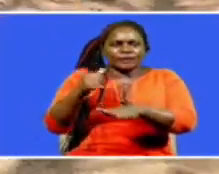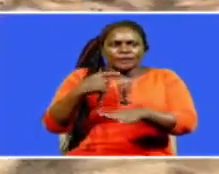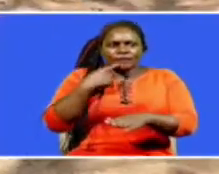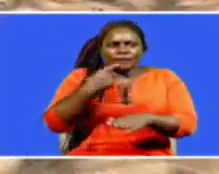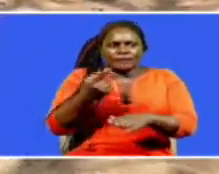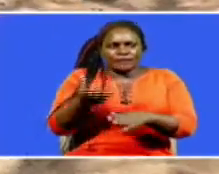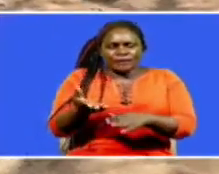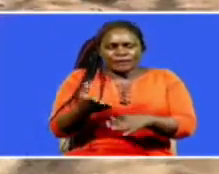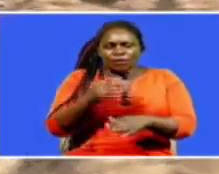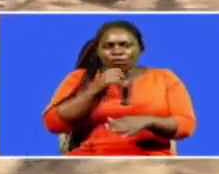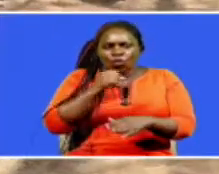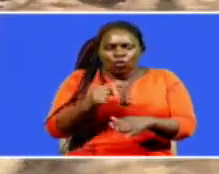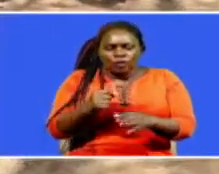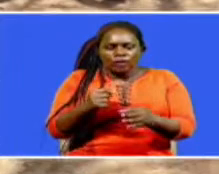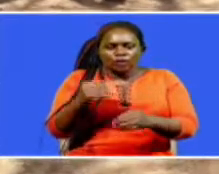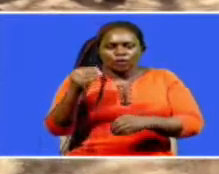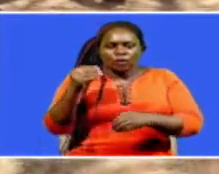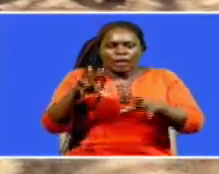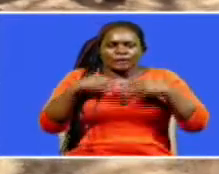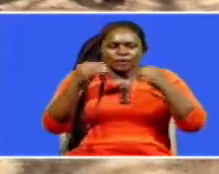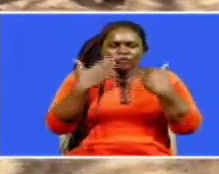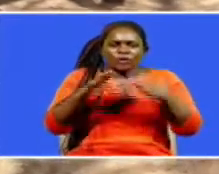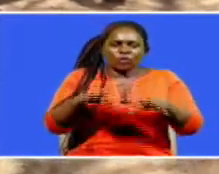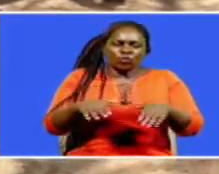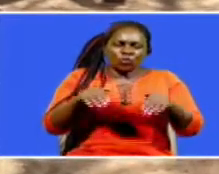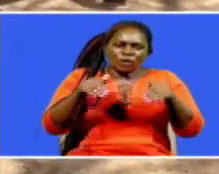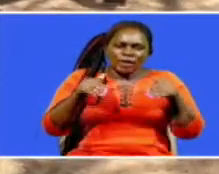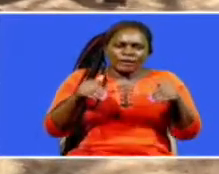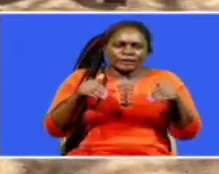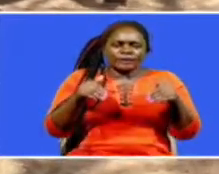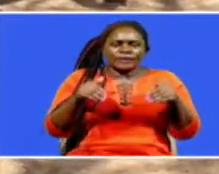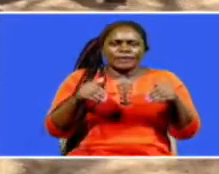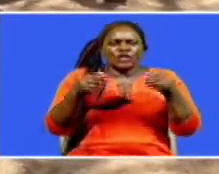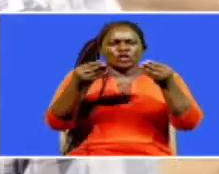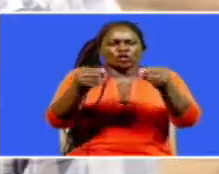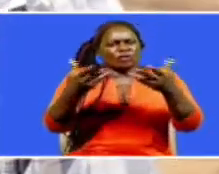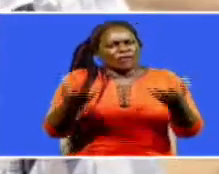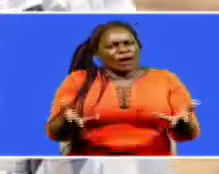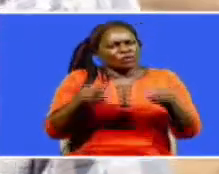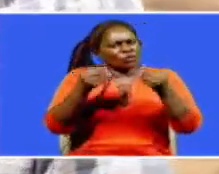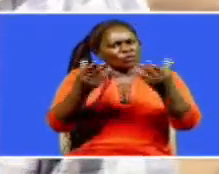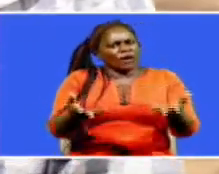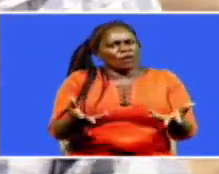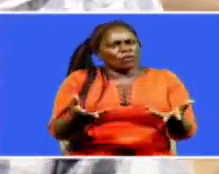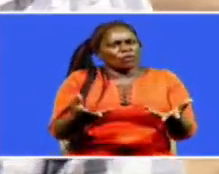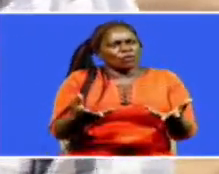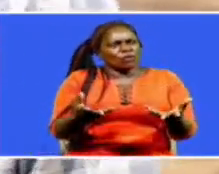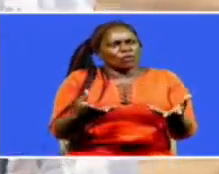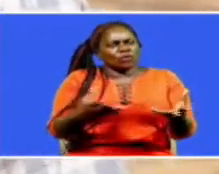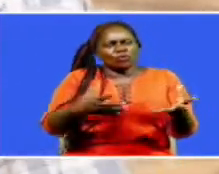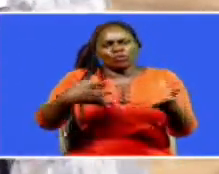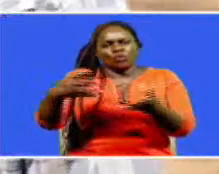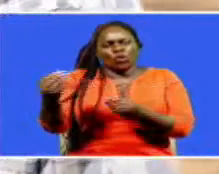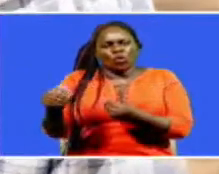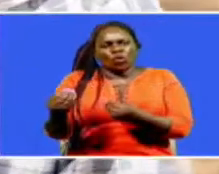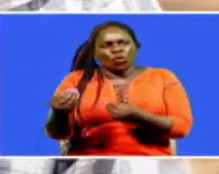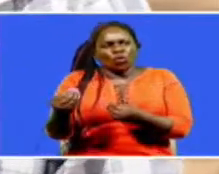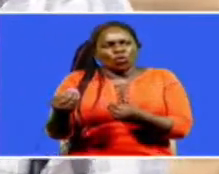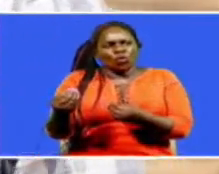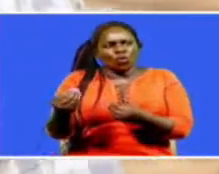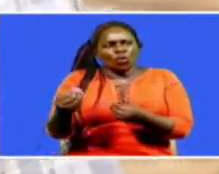Wanasema kitu wazee wanatengeneza maneno, unakaa unangojea hii maneno ishe, wenye huko peana chai